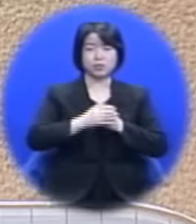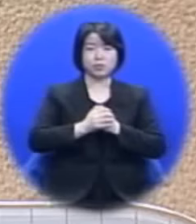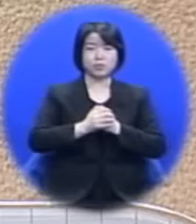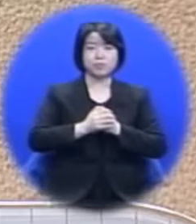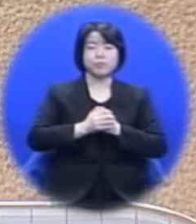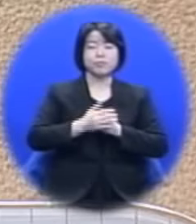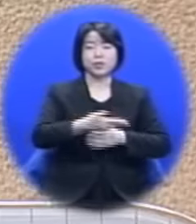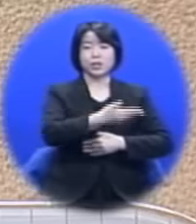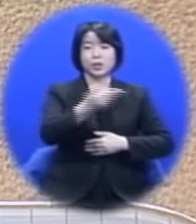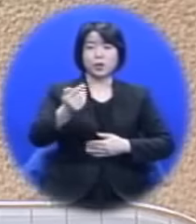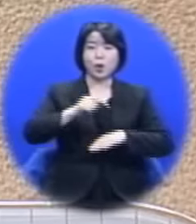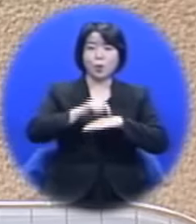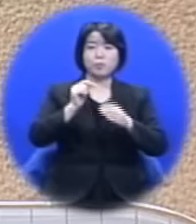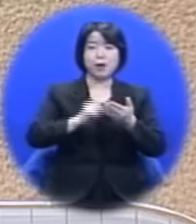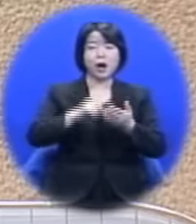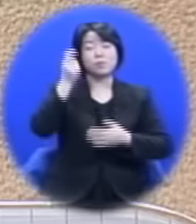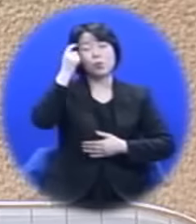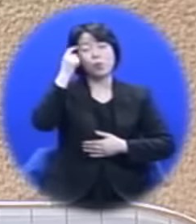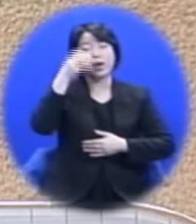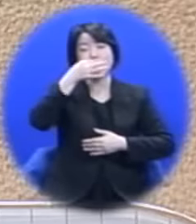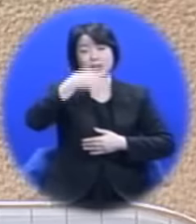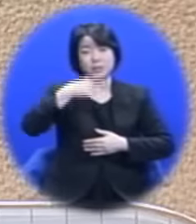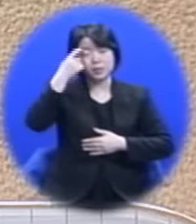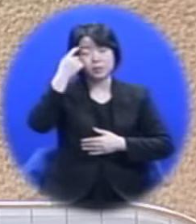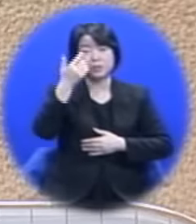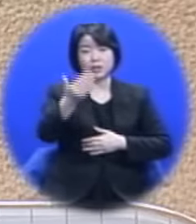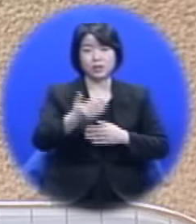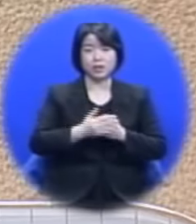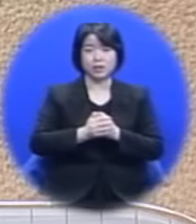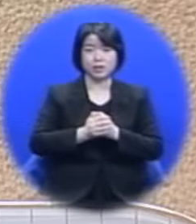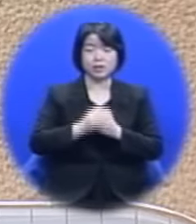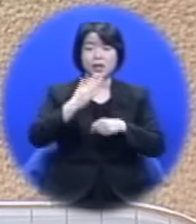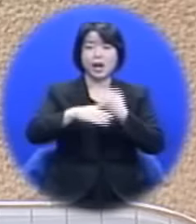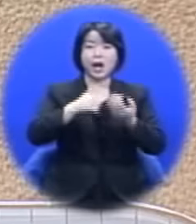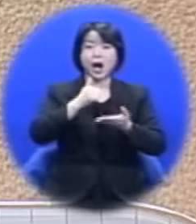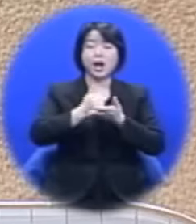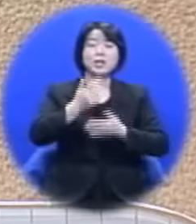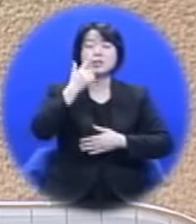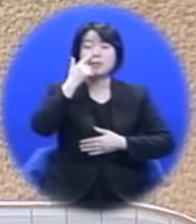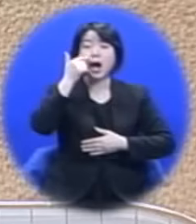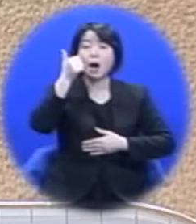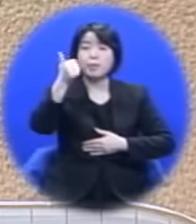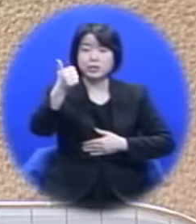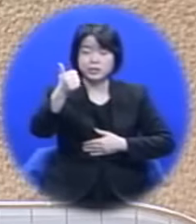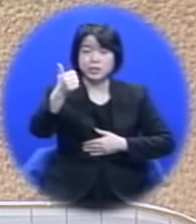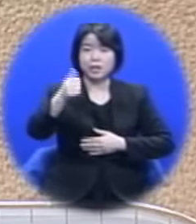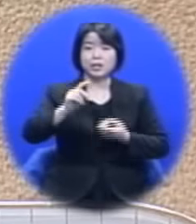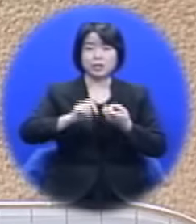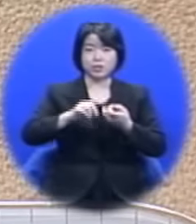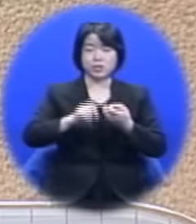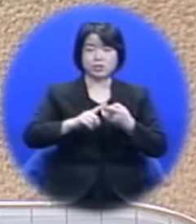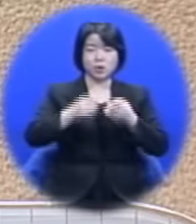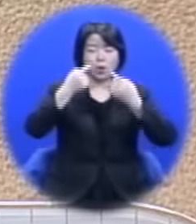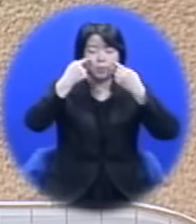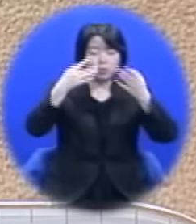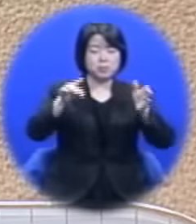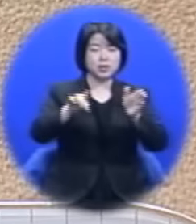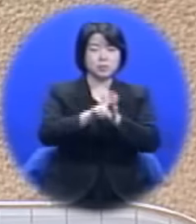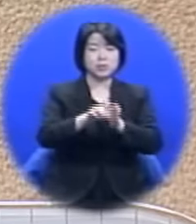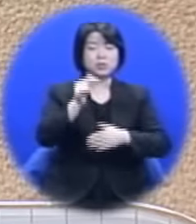마음이 힘들어요 하나님 아버지가 되신 것에 대해서 아직도 분명히 믿지 못하고 있는